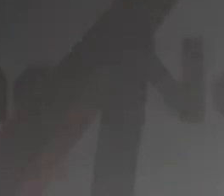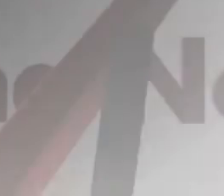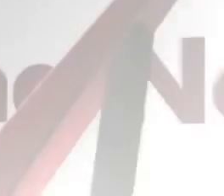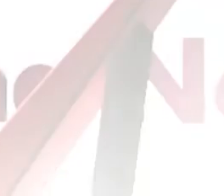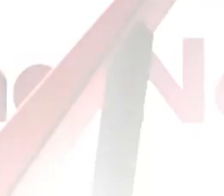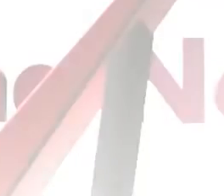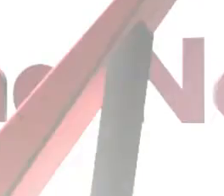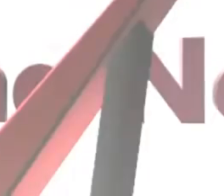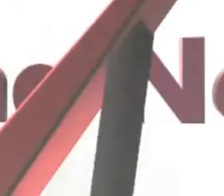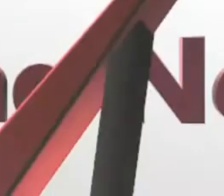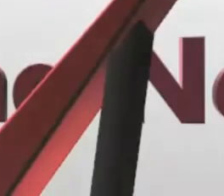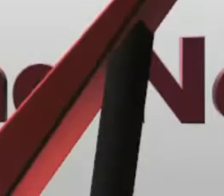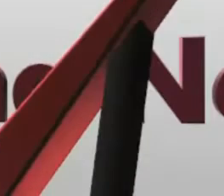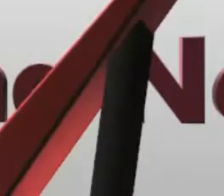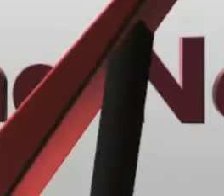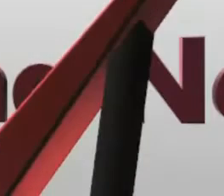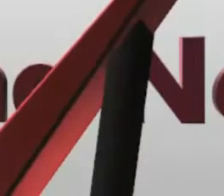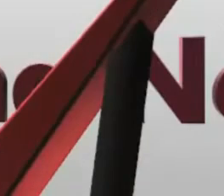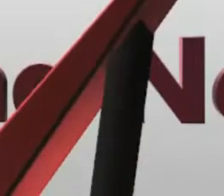Hai